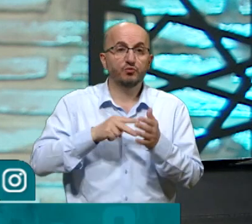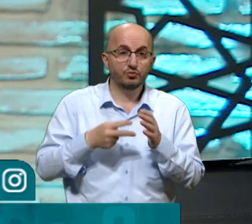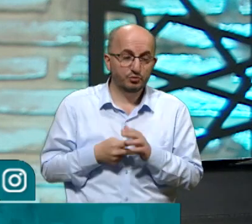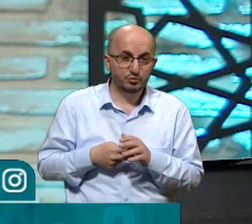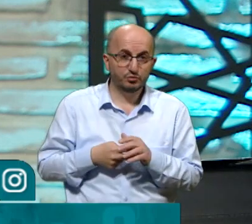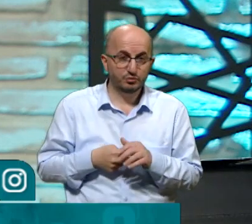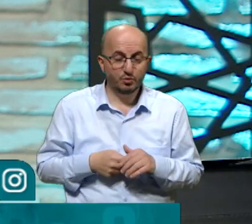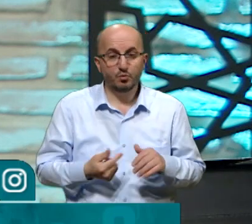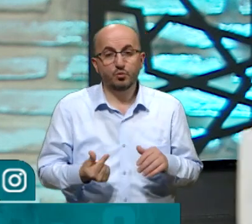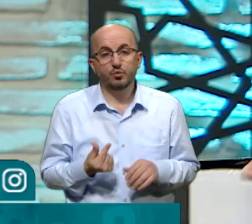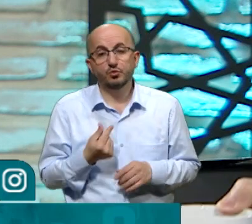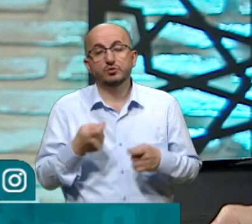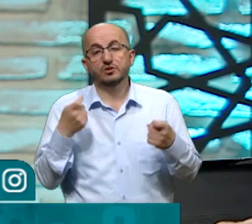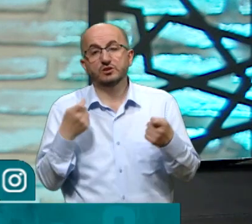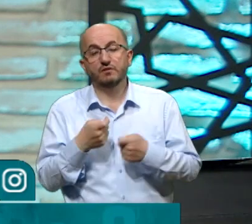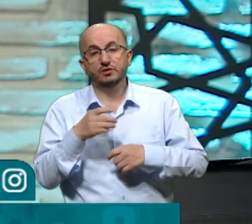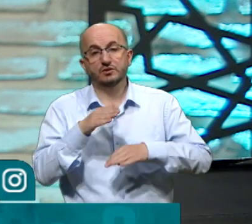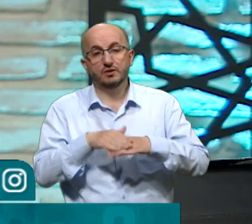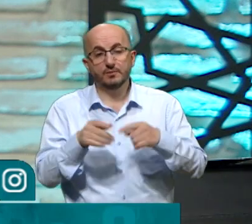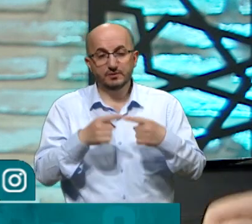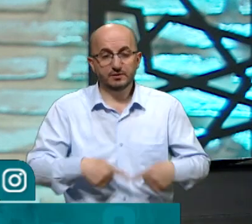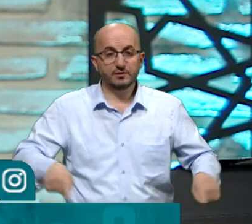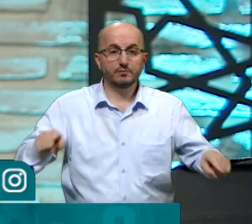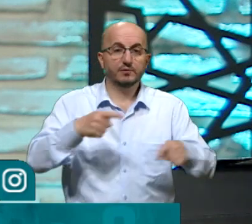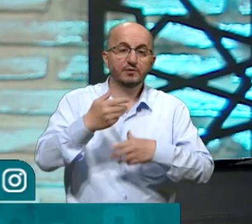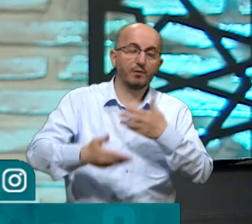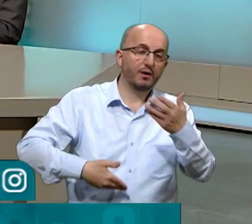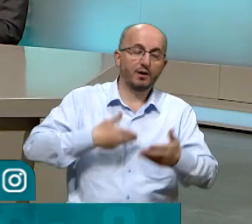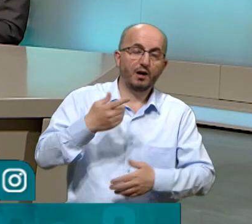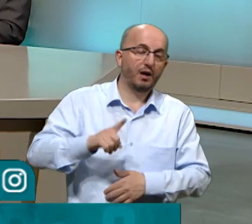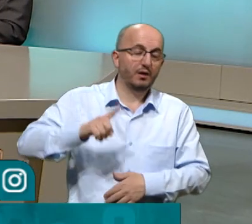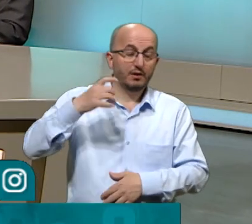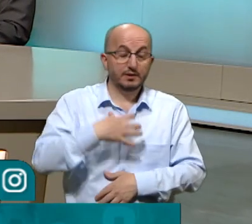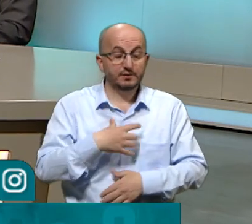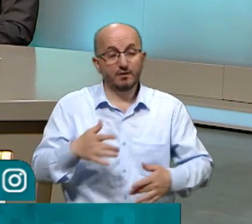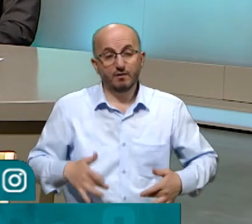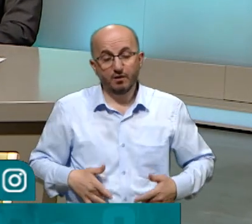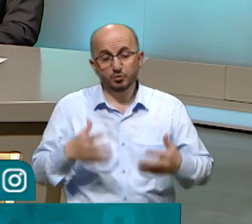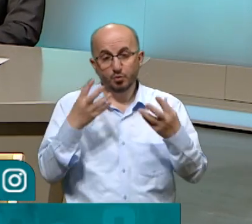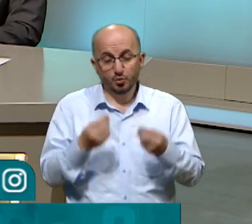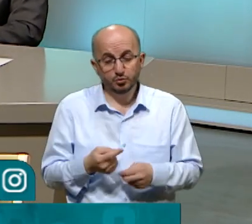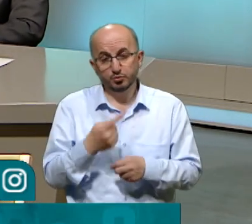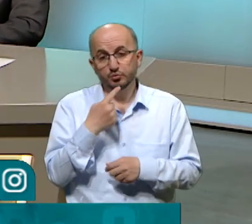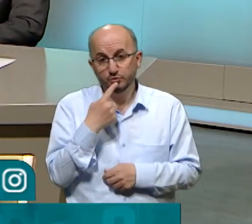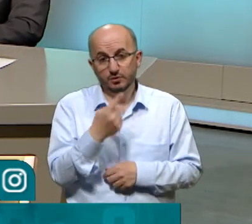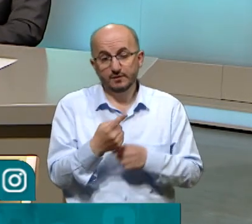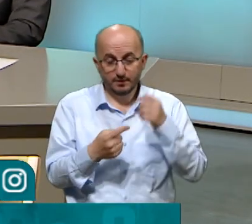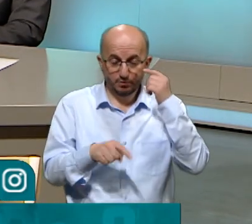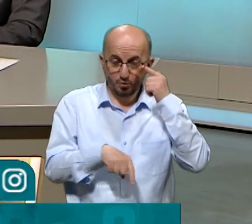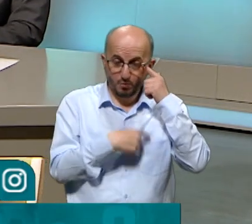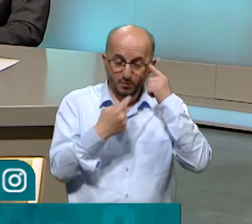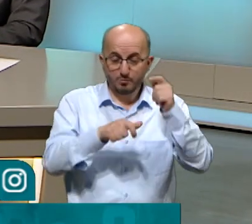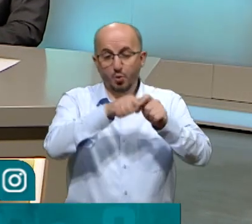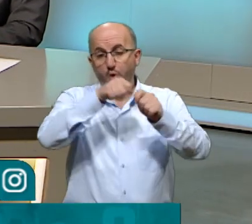bize ve Uhud Savaşı'nın yapıldığı Mahalle bir anlatım gerçekleştirdi Allah kendisinden razı olsun ve şöyle dedi Normalde bu